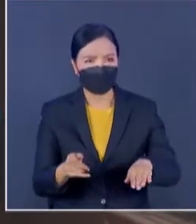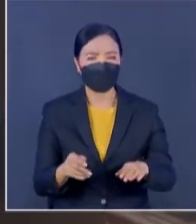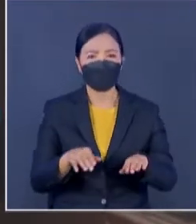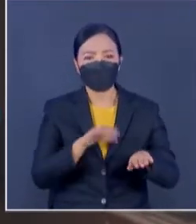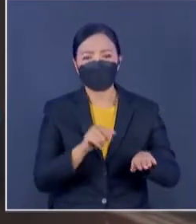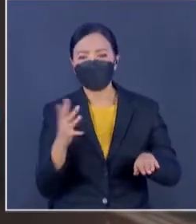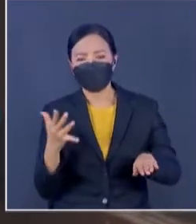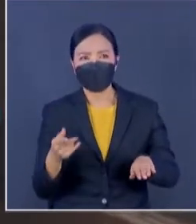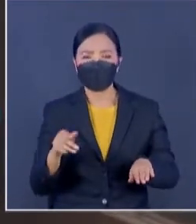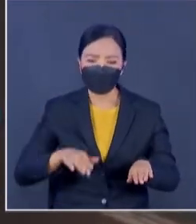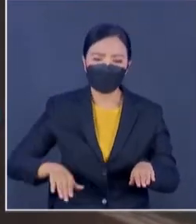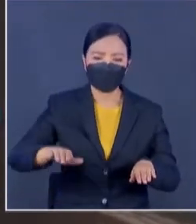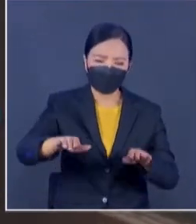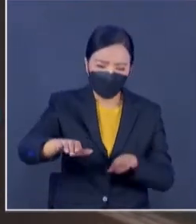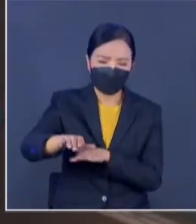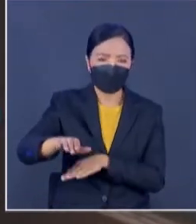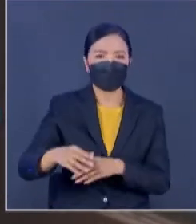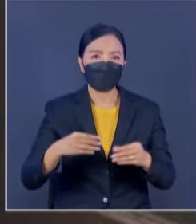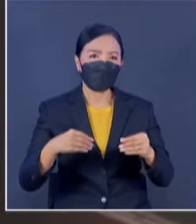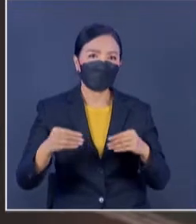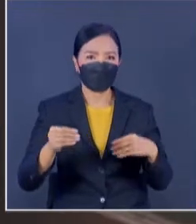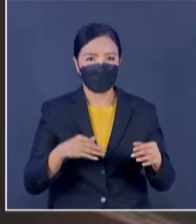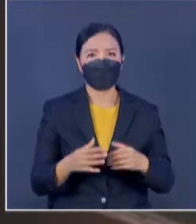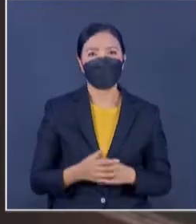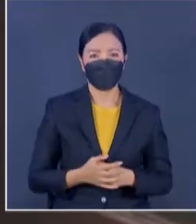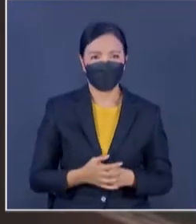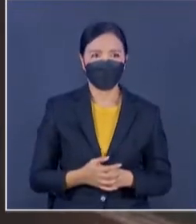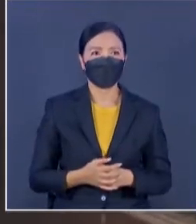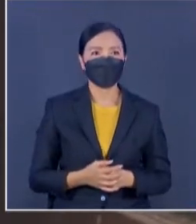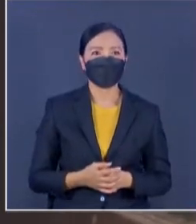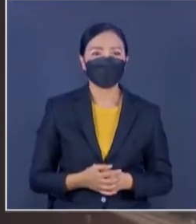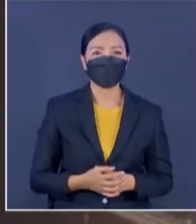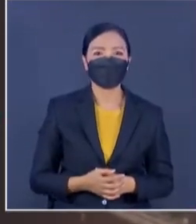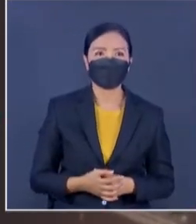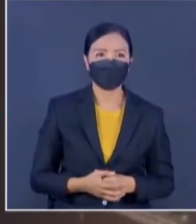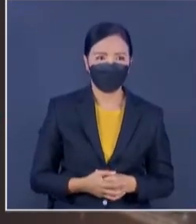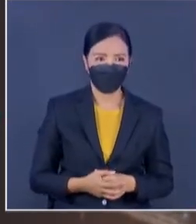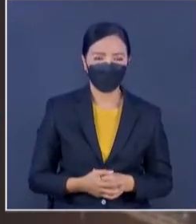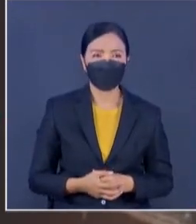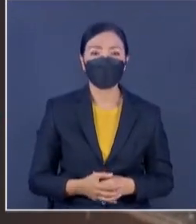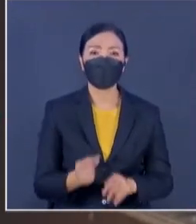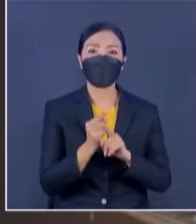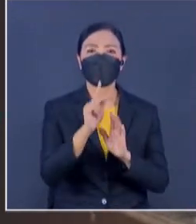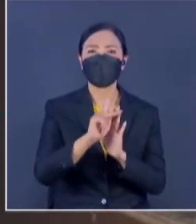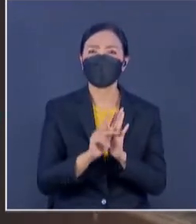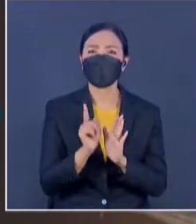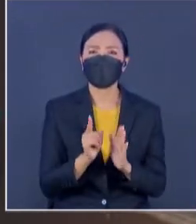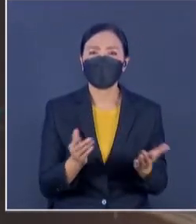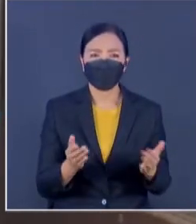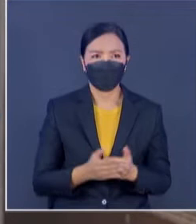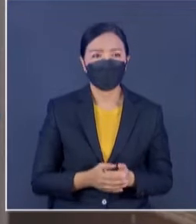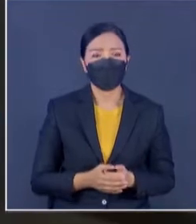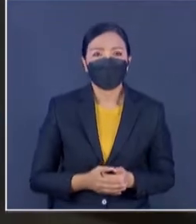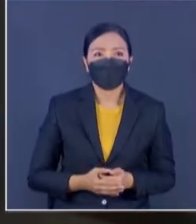ดรถเขาก็ได้แจ้งทางนักข่าวมา เอาทีนี้ครับในแง่ของกฎหมายว่ายังไงน